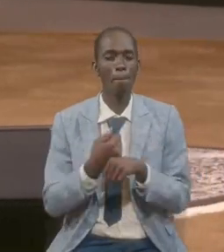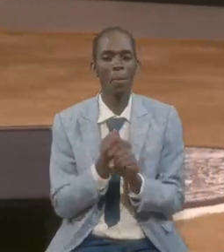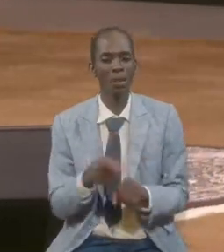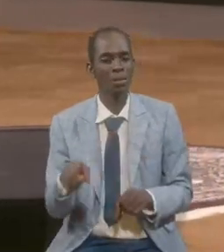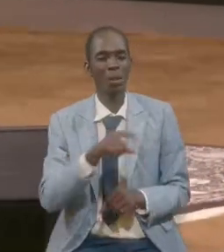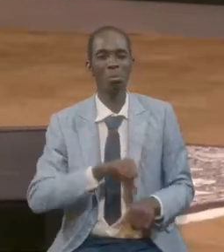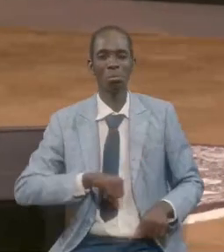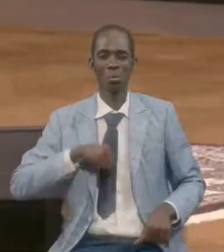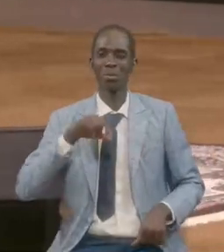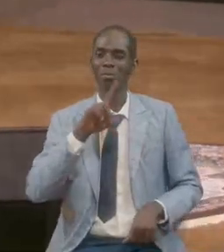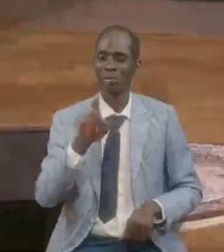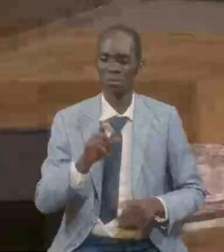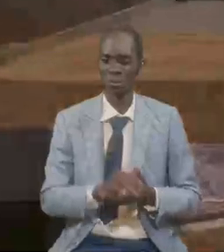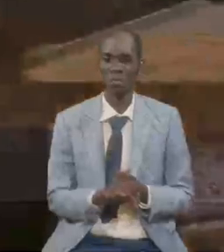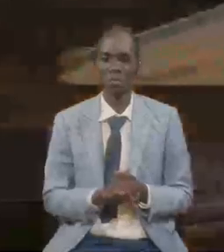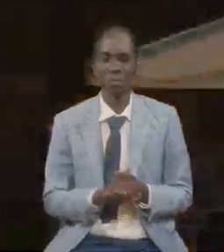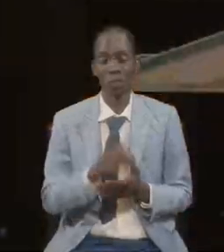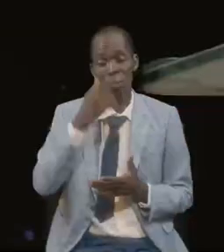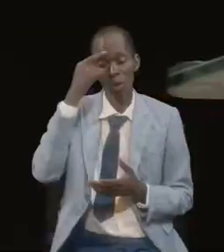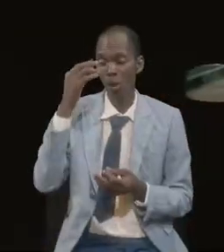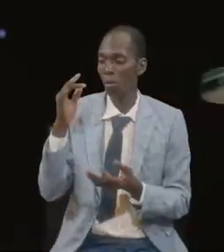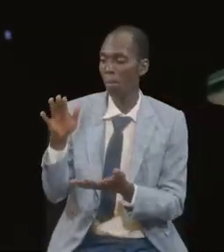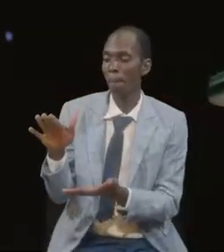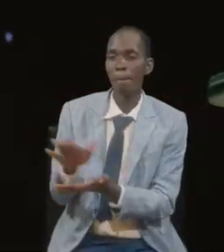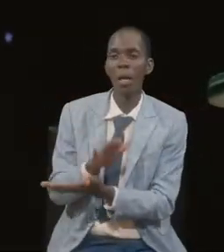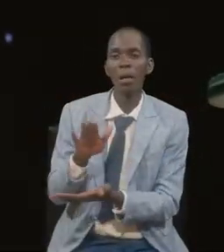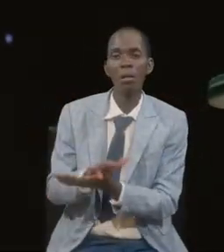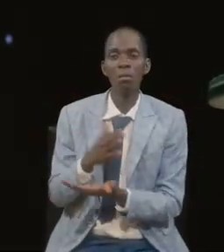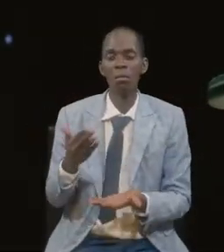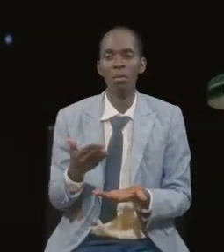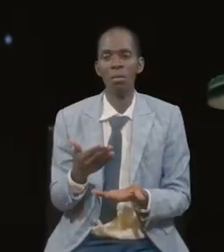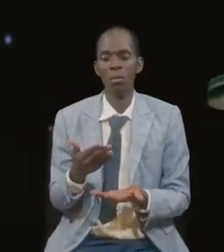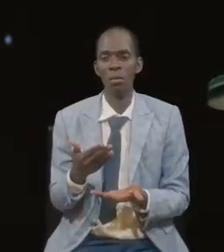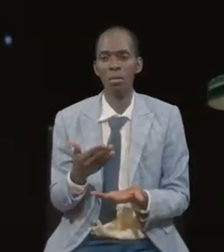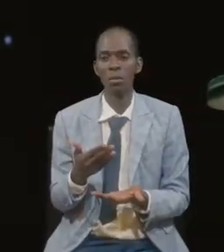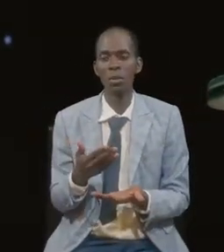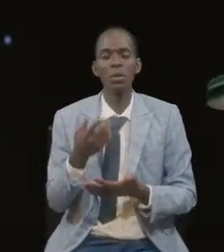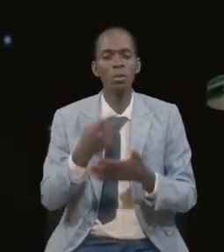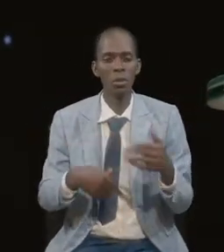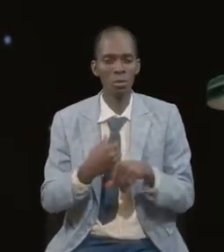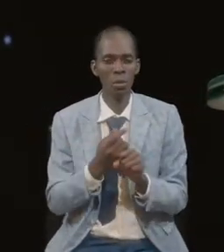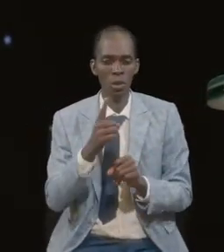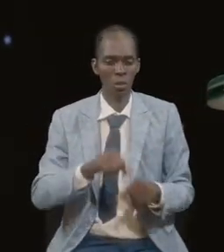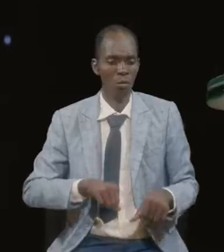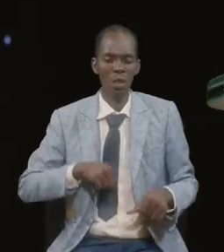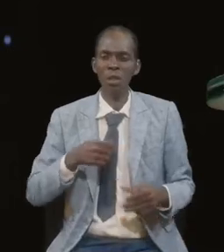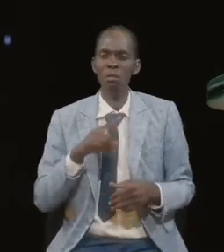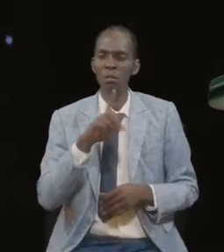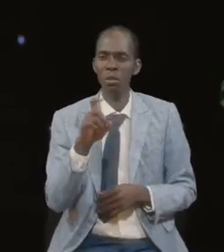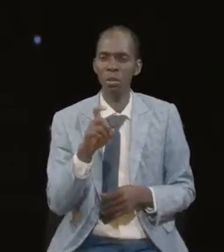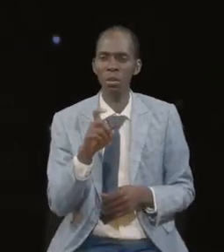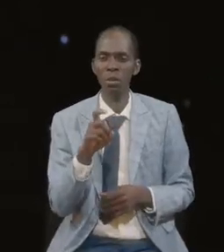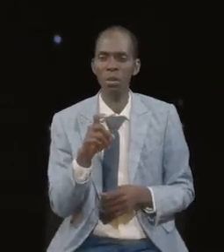qu'est-ce qui les rend orgueilleux? Le papier, le diplôme, l'orgueil de la vie. Qu'est-ce qui les rend